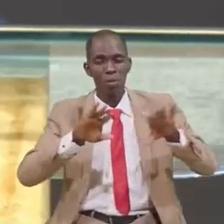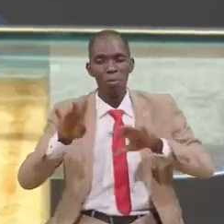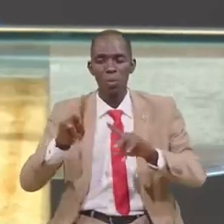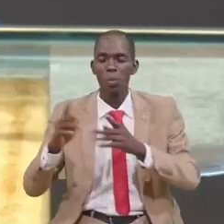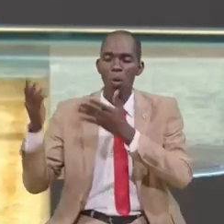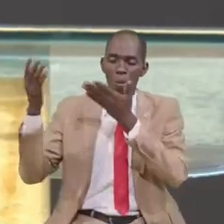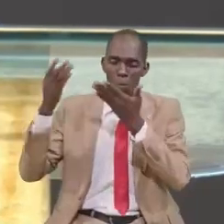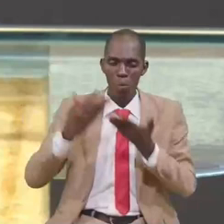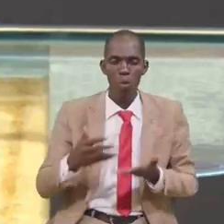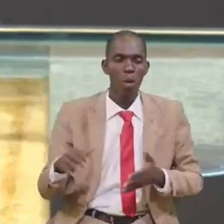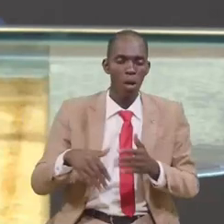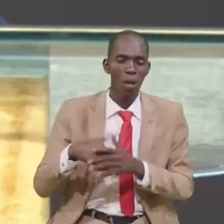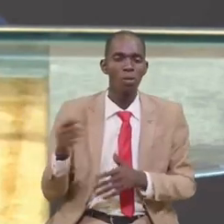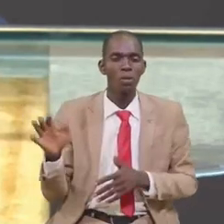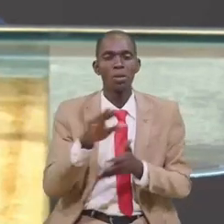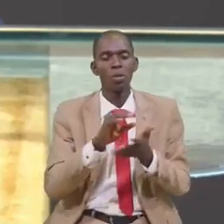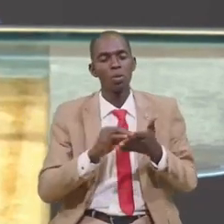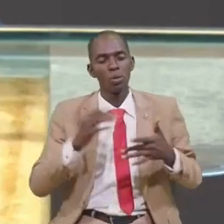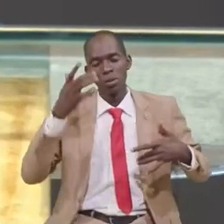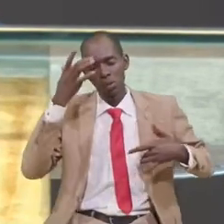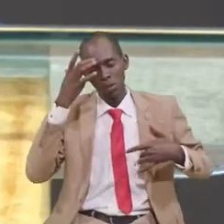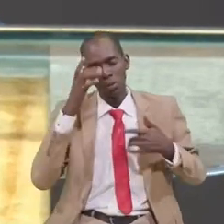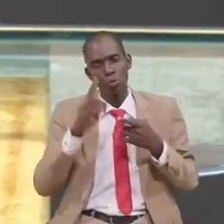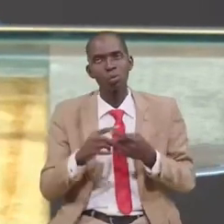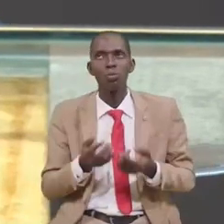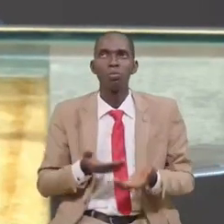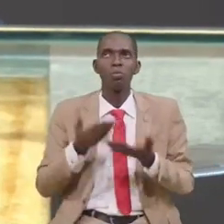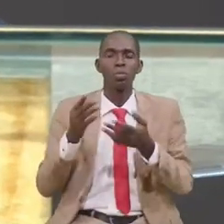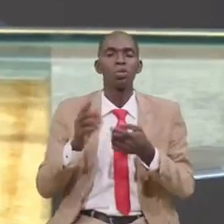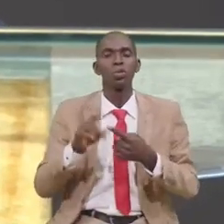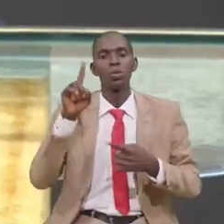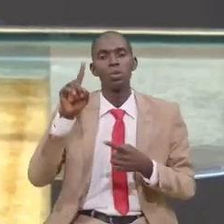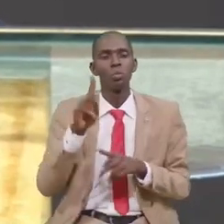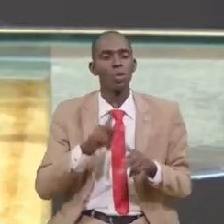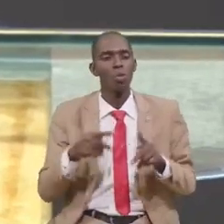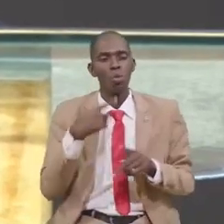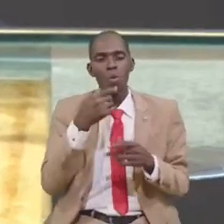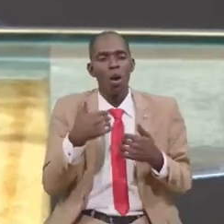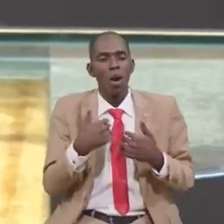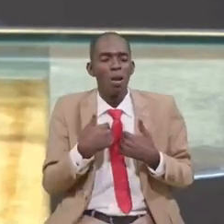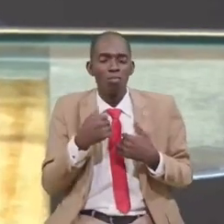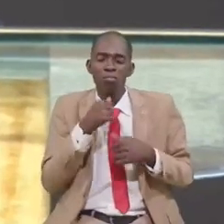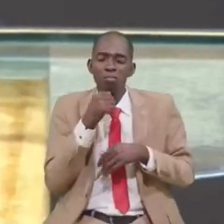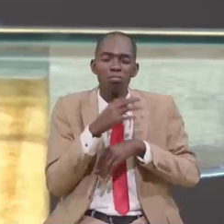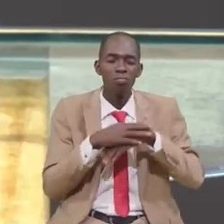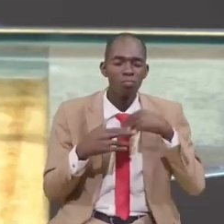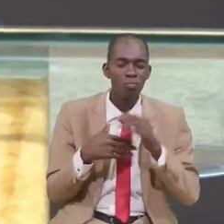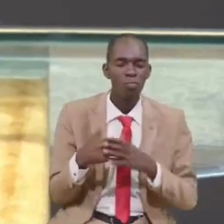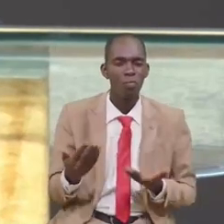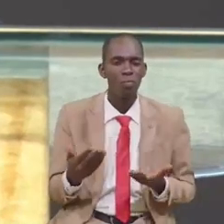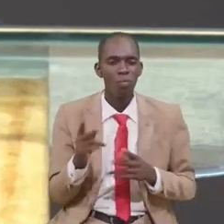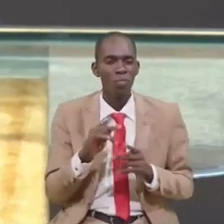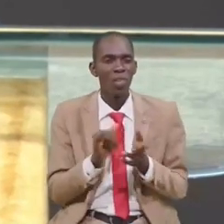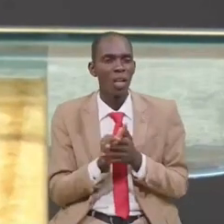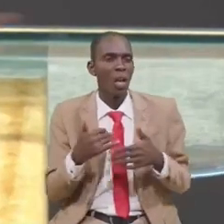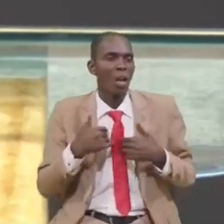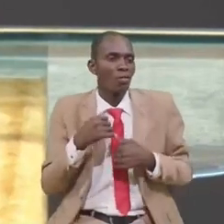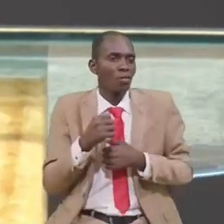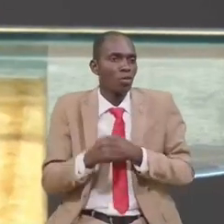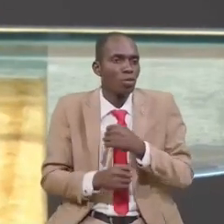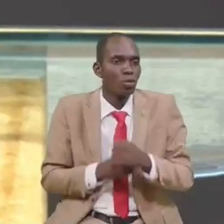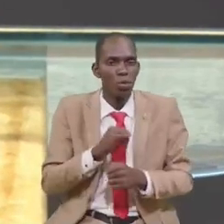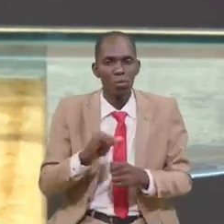avaient des maladies, ceux qui avaient des inconforts, ceux qui souffraient, ceux qui avaient